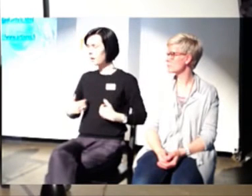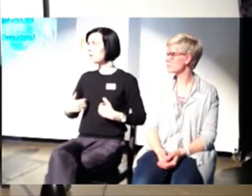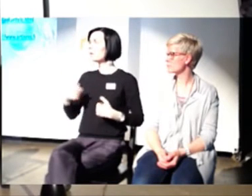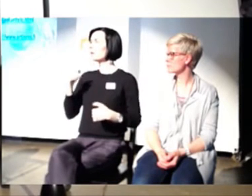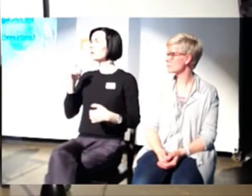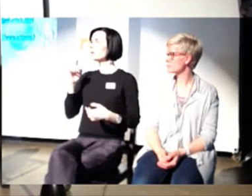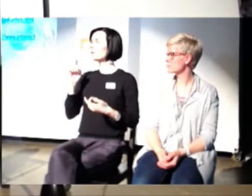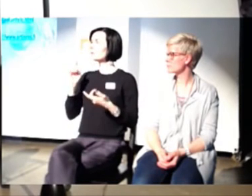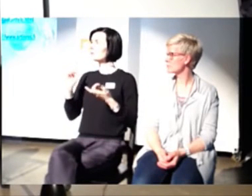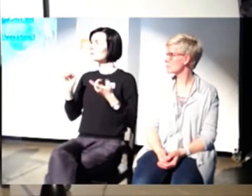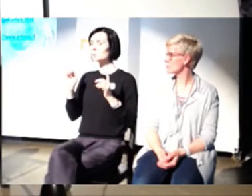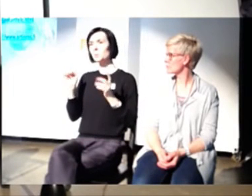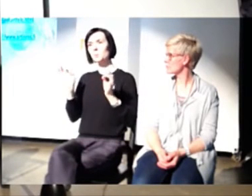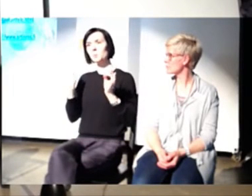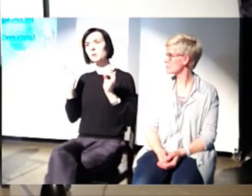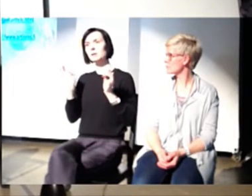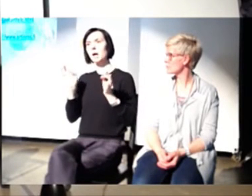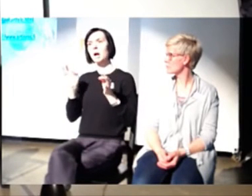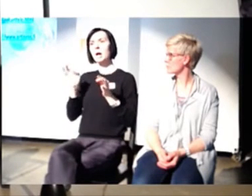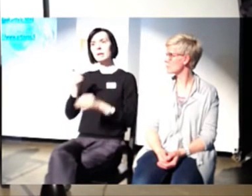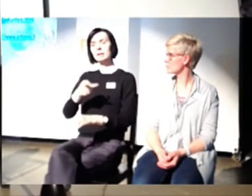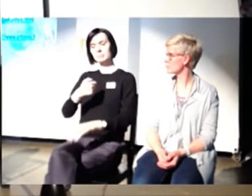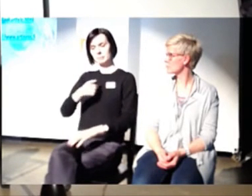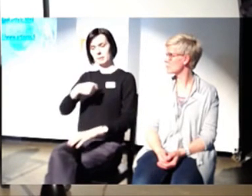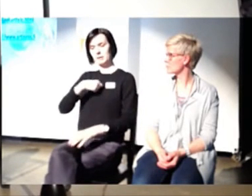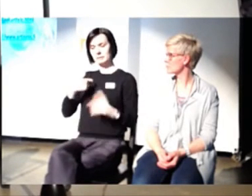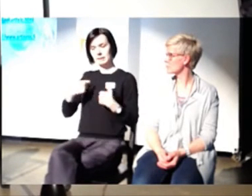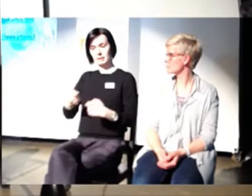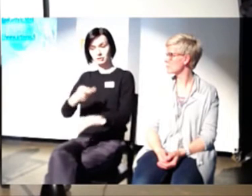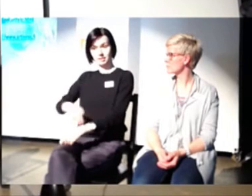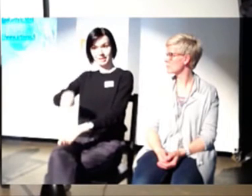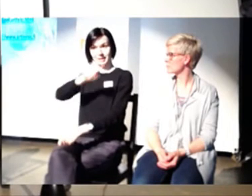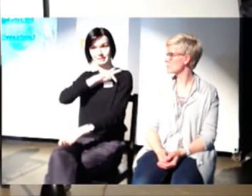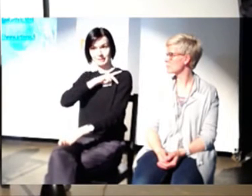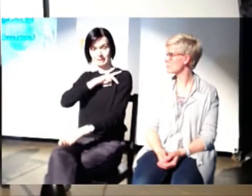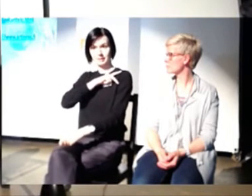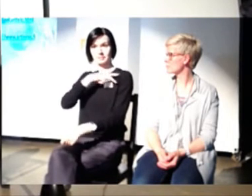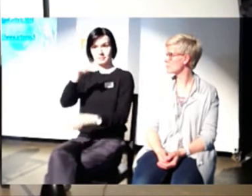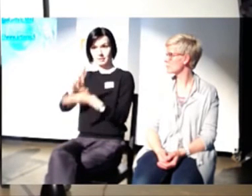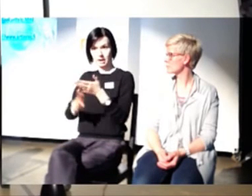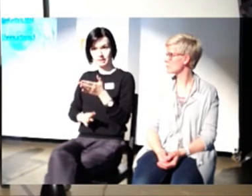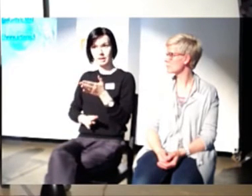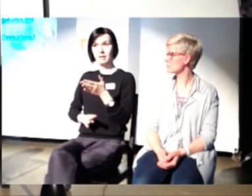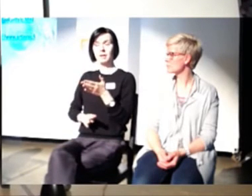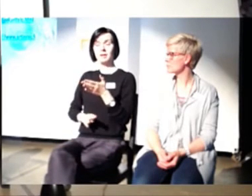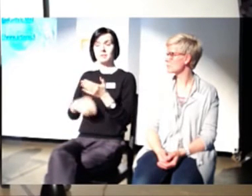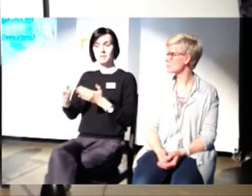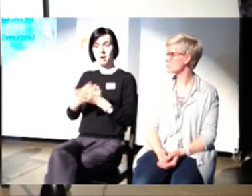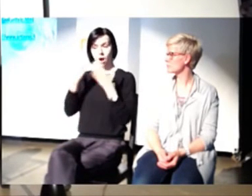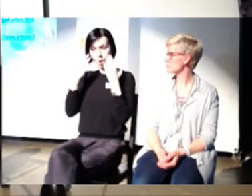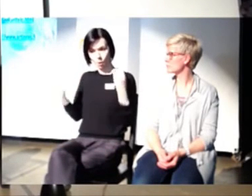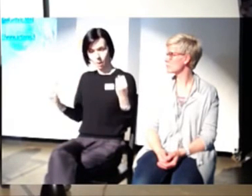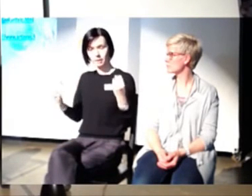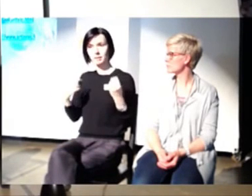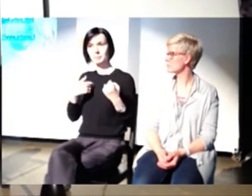niin tekstiilitaide, niin kun mua lähinnä kiinnostaa sattumassa syystä hollanti. Pystytkö sanomaan niin